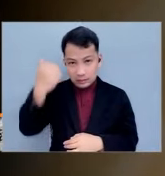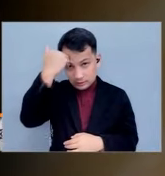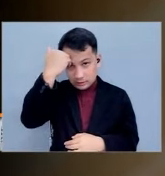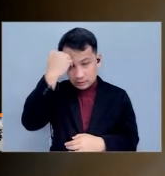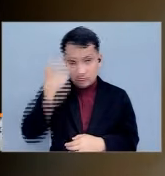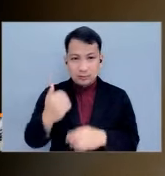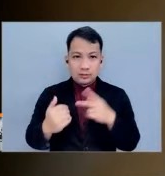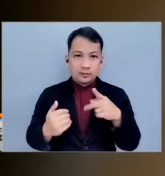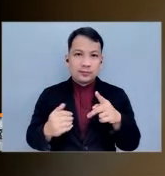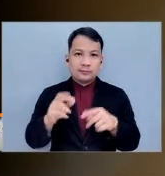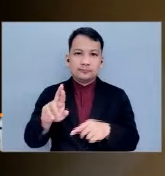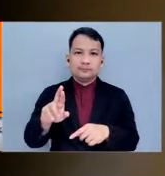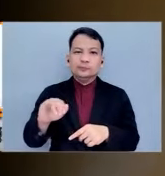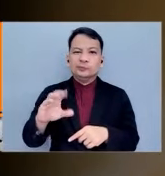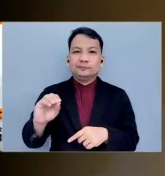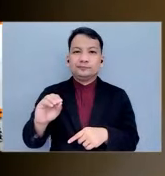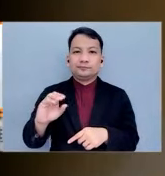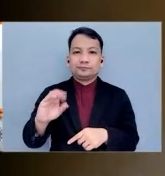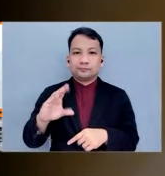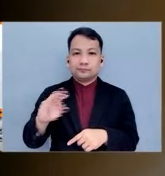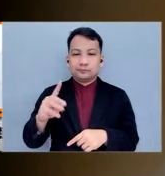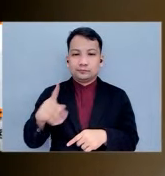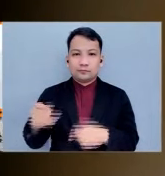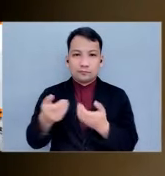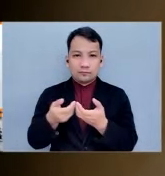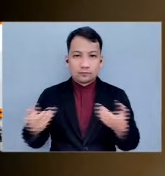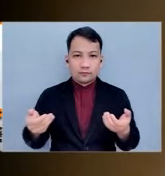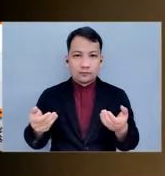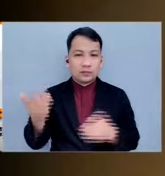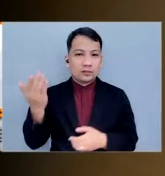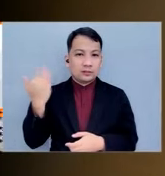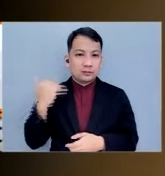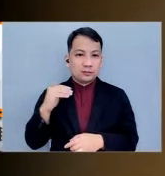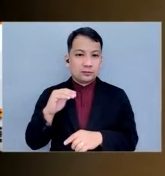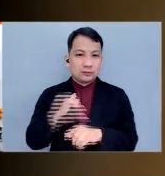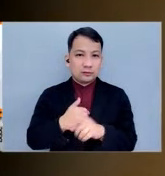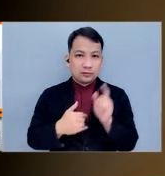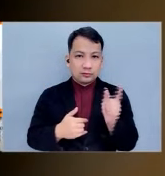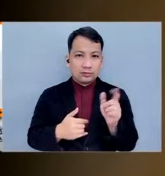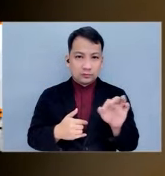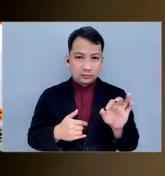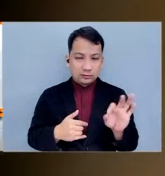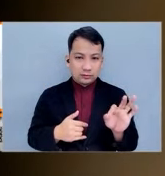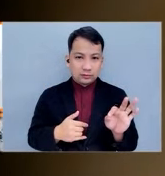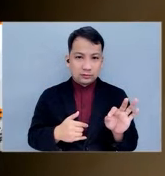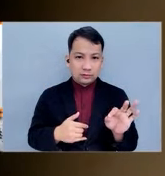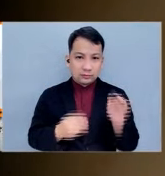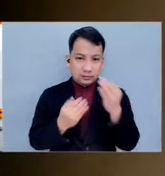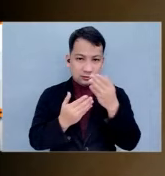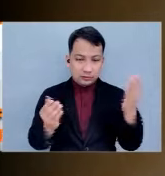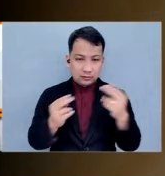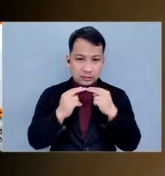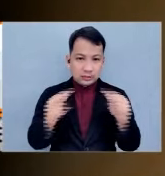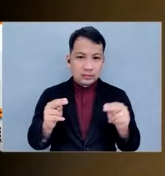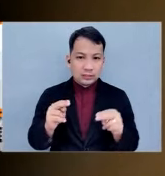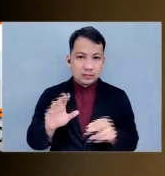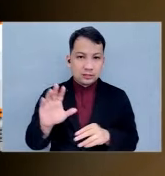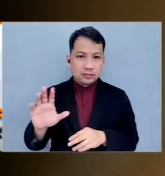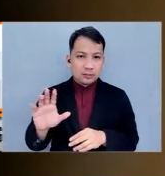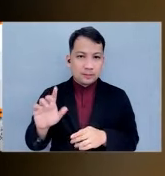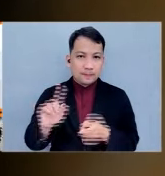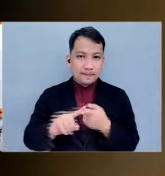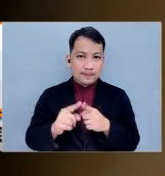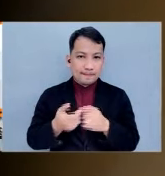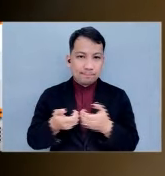si Rico Ocampo na hiwalay na nga ang dalawa noon pang 2019. Sa kabila nito, sinabi rin ni Ocampo sa ilang pahayag